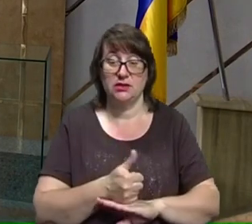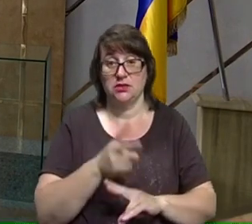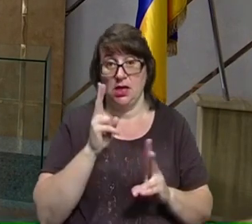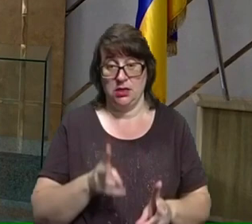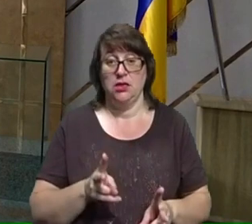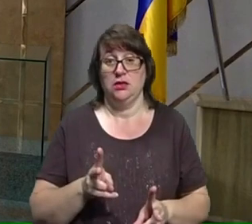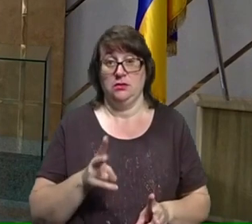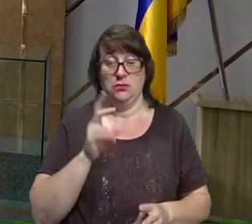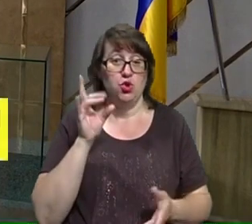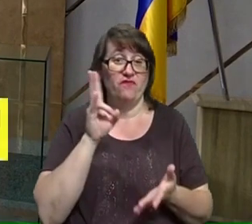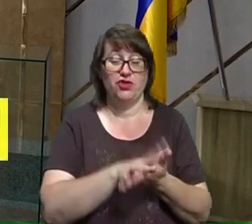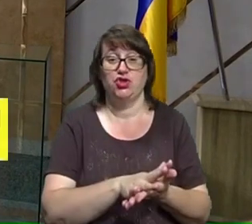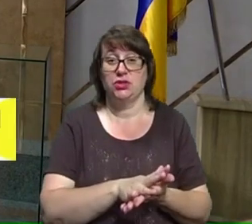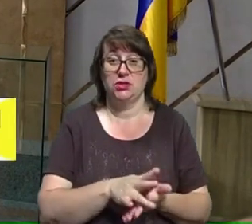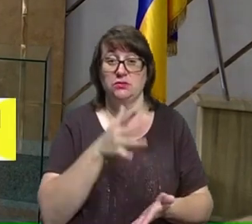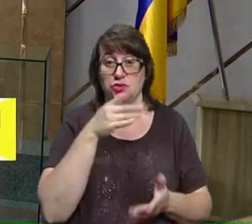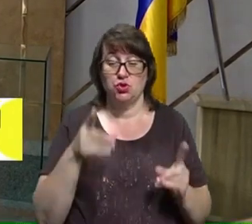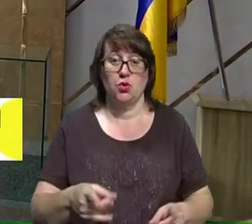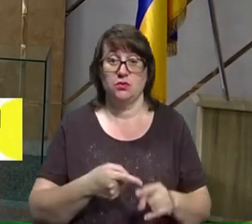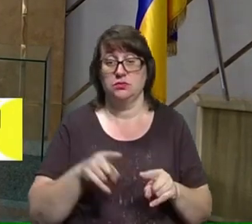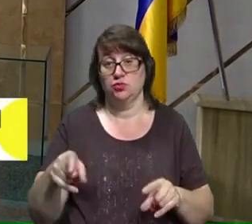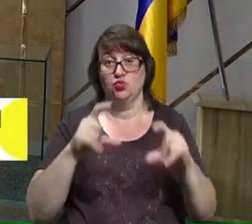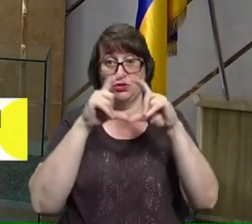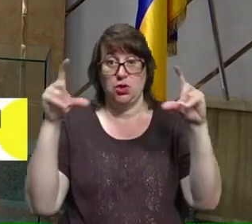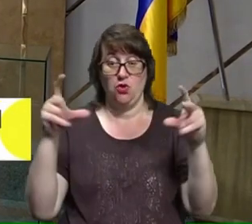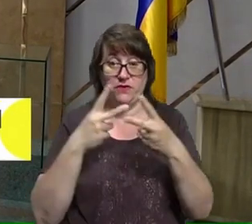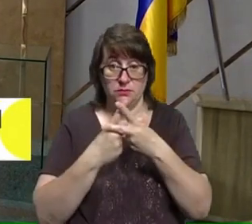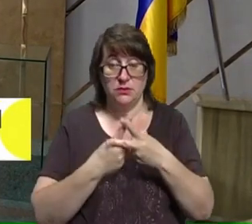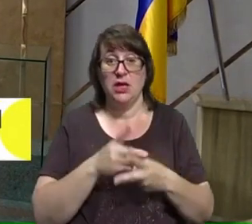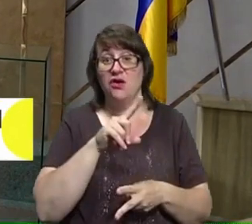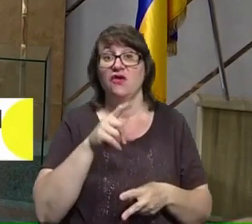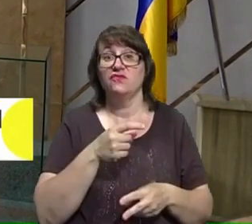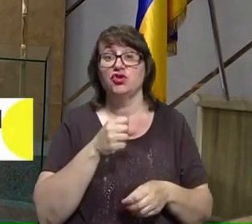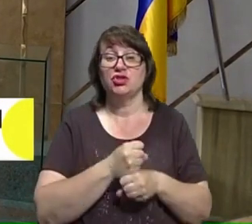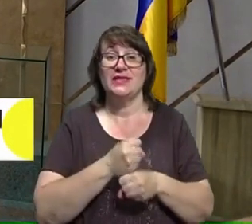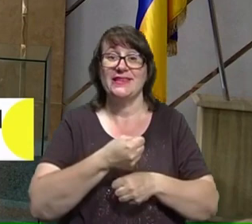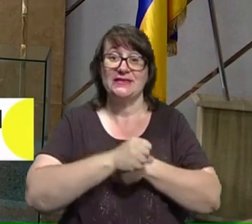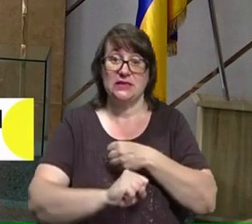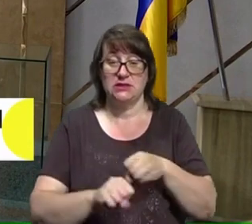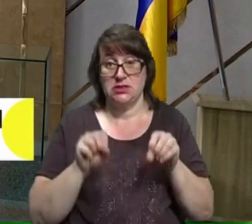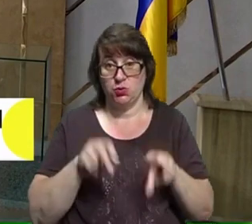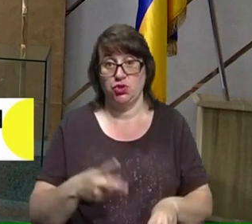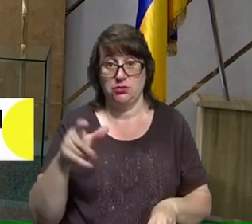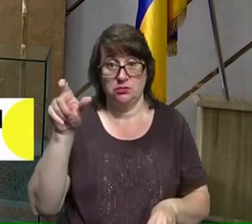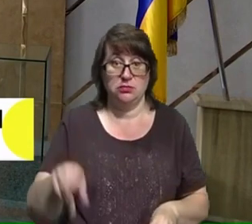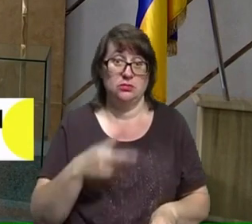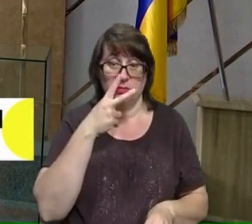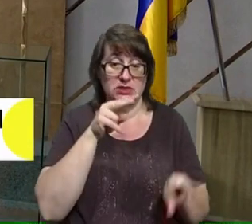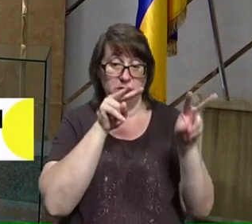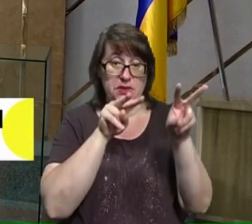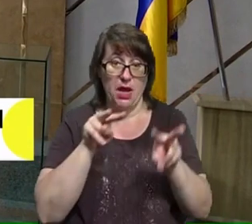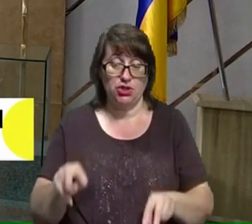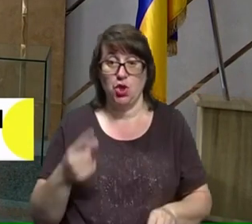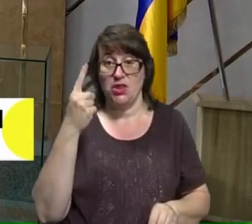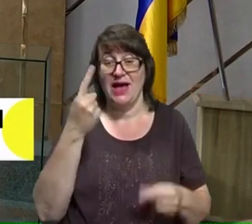довічний строк у даній установі за вчинення насильницьких злочинів. Він вважається смотрящим за однією з дільниць